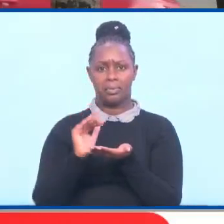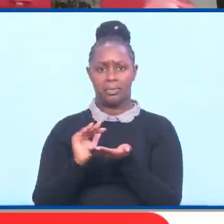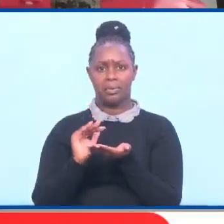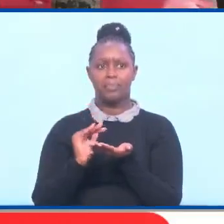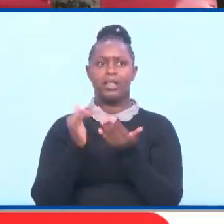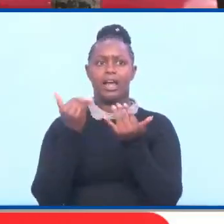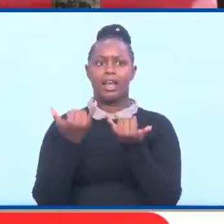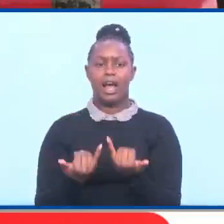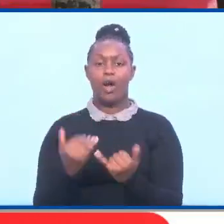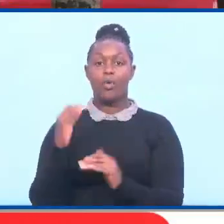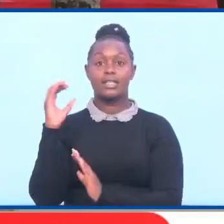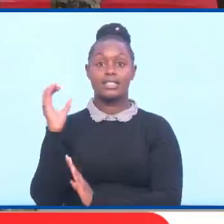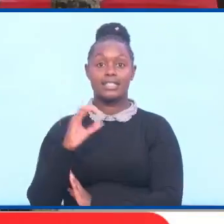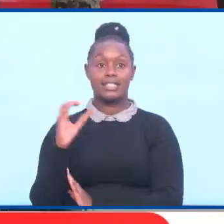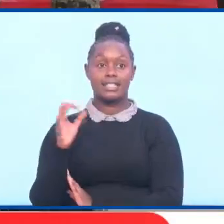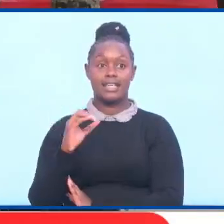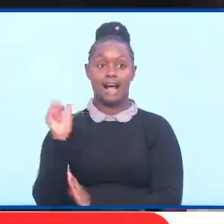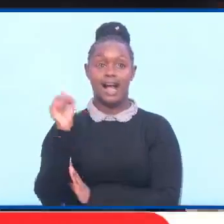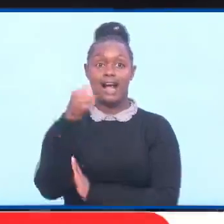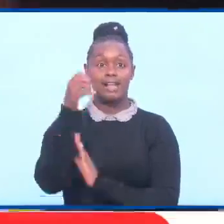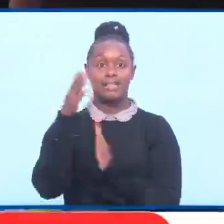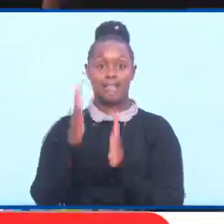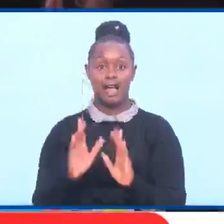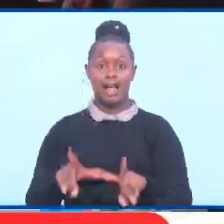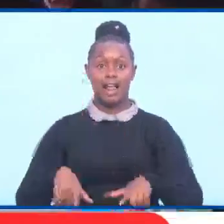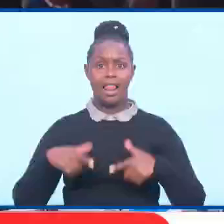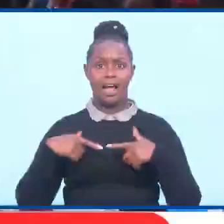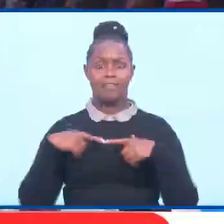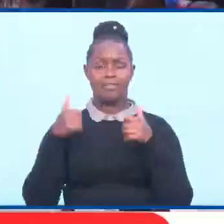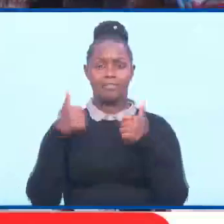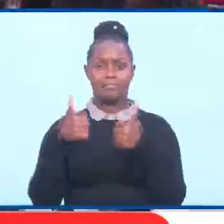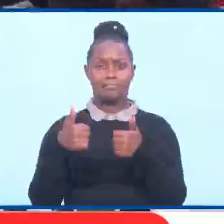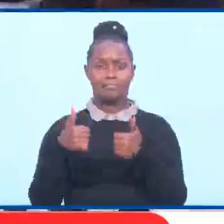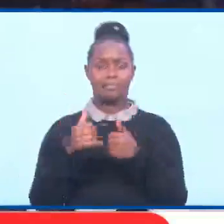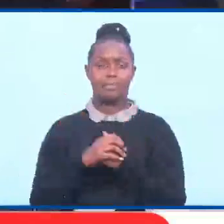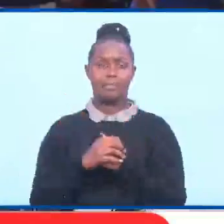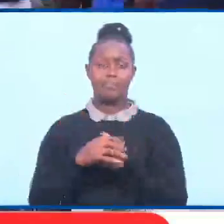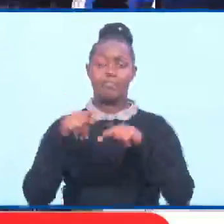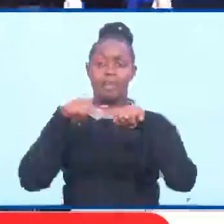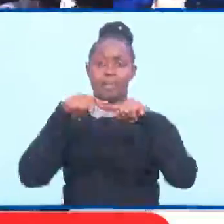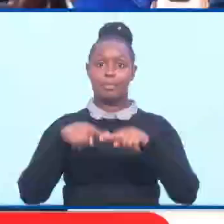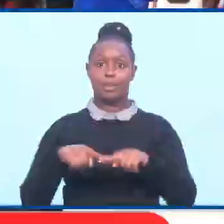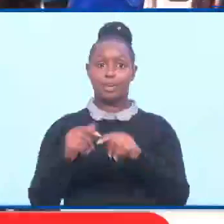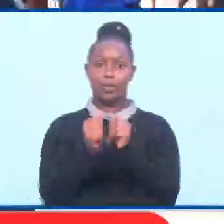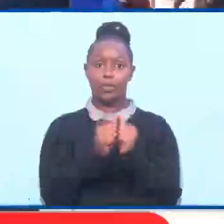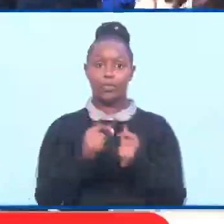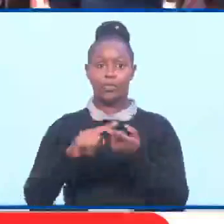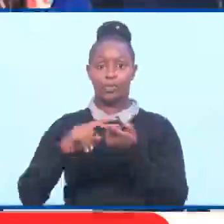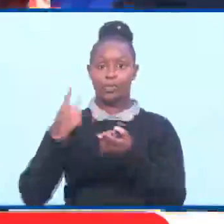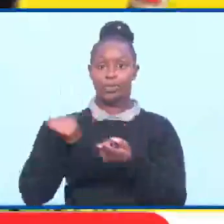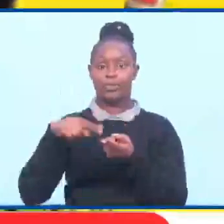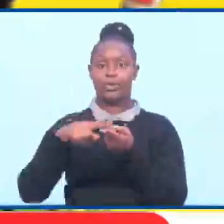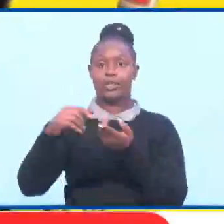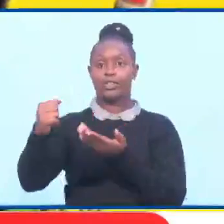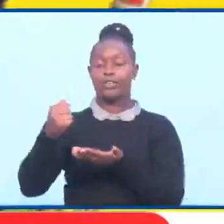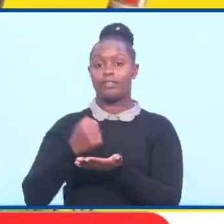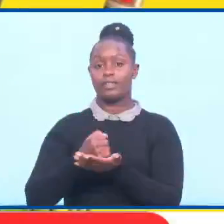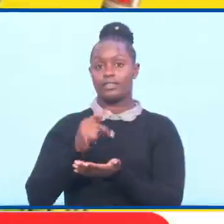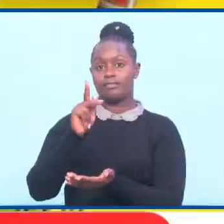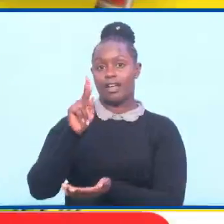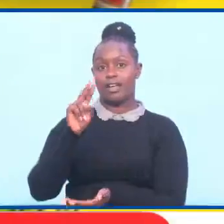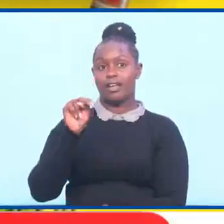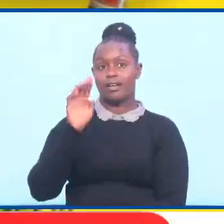mwananchi ahasira, maisha yake sasa iko sawa. Kulingana na ofisi ya kitaifa ya takwimu ya Kenya